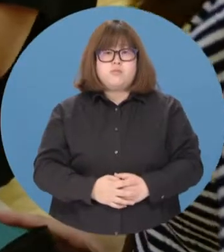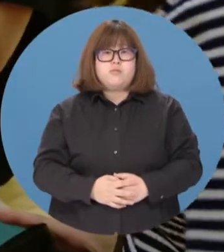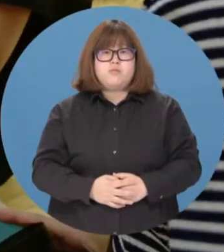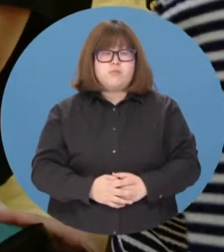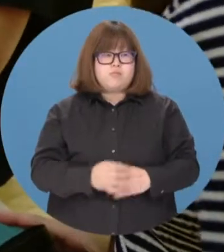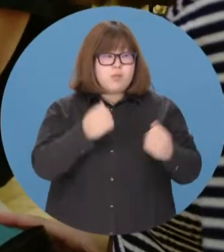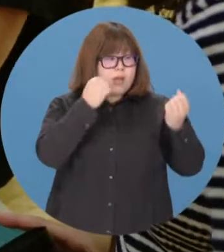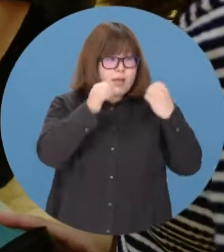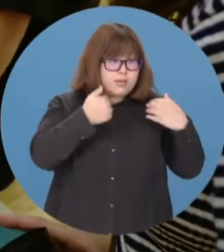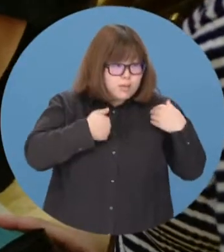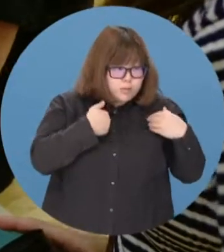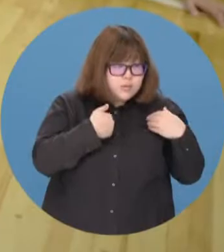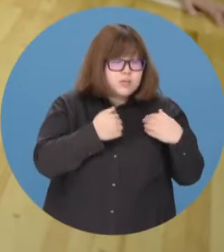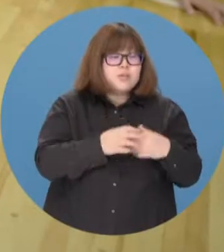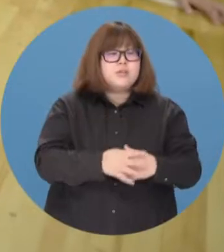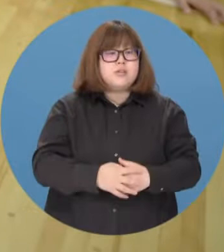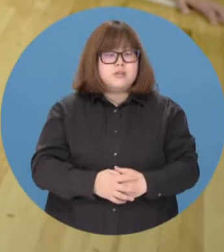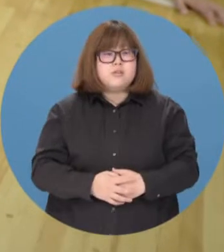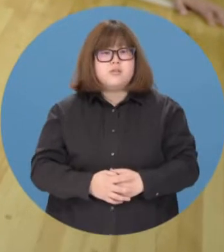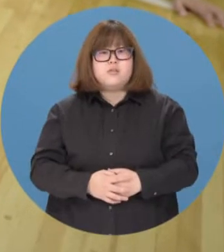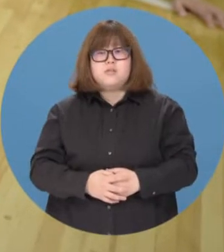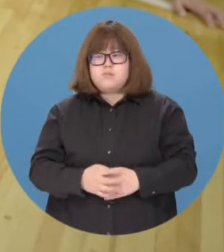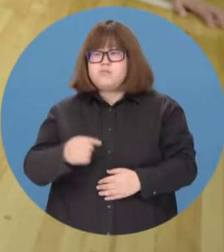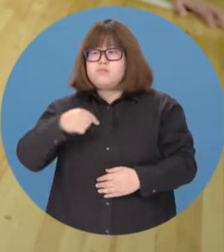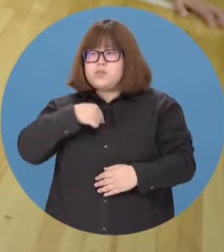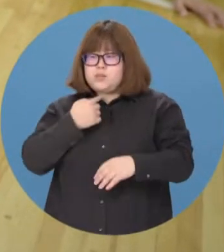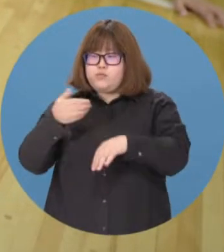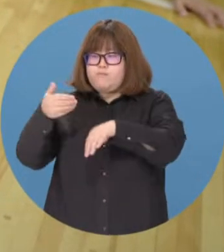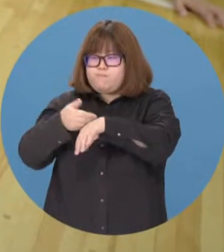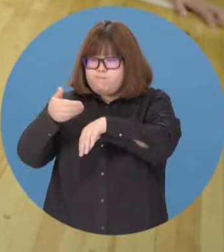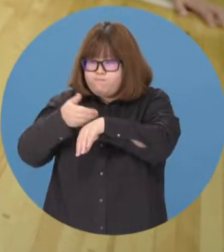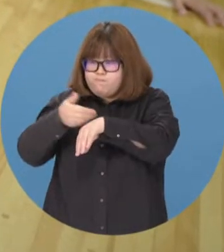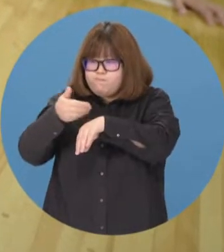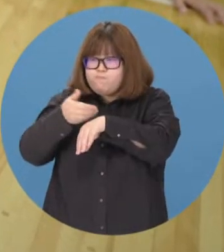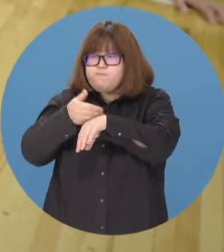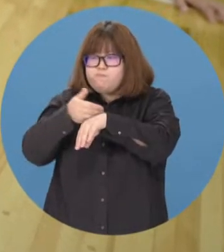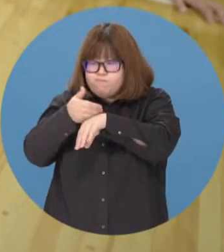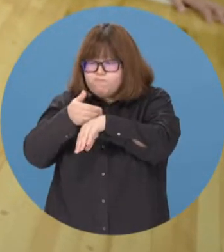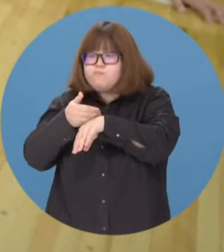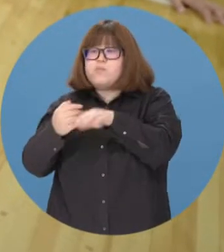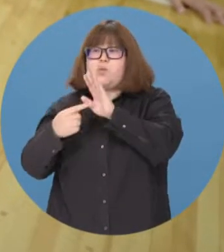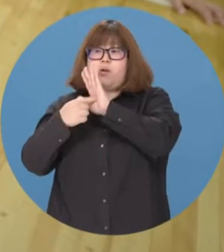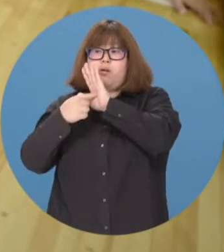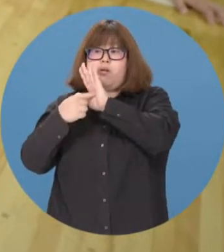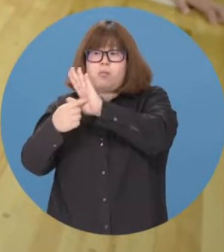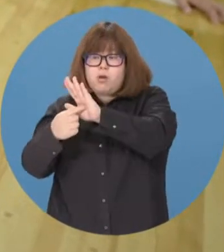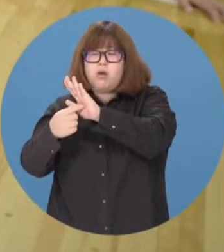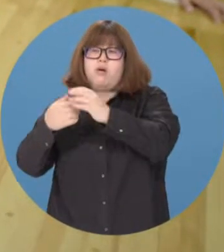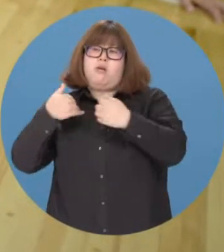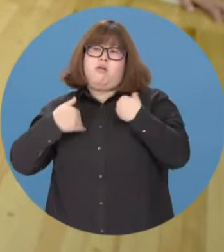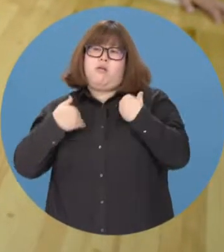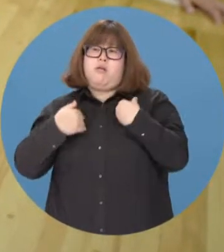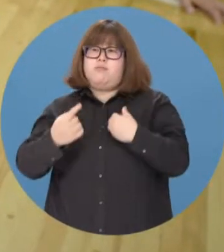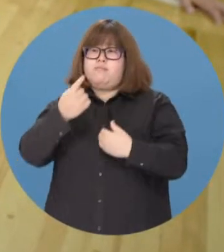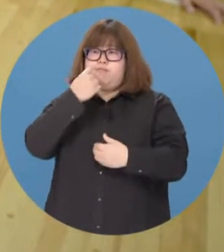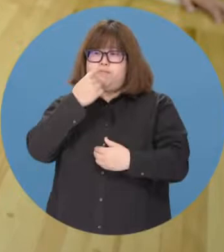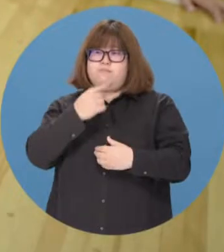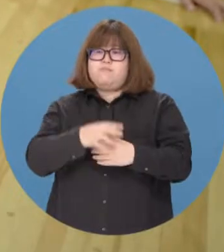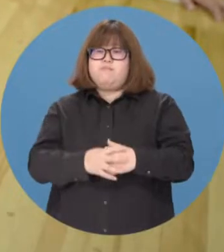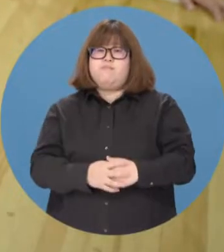劇楽しいですか。 自分のこう積み重ねて練習したものをみんなにこう見せる ってい うの すごい、うん、待